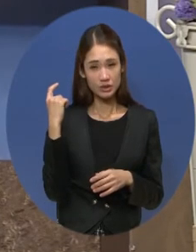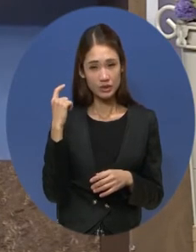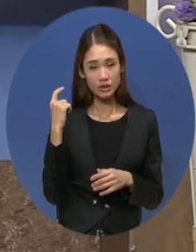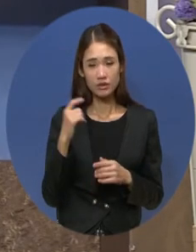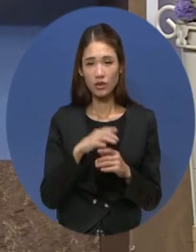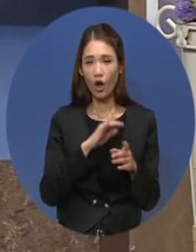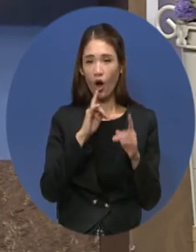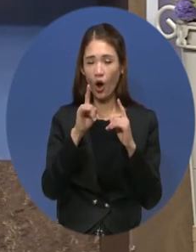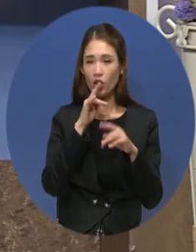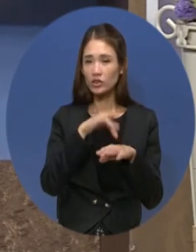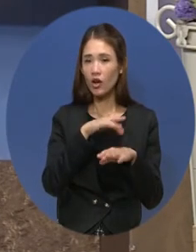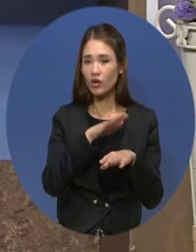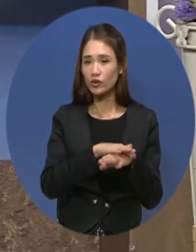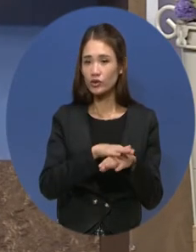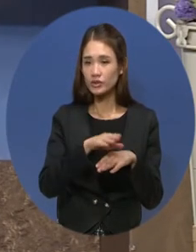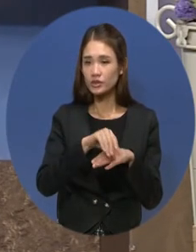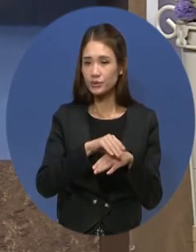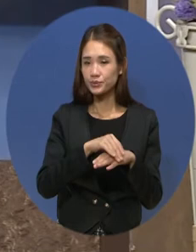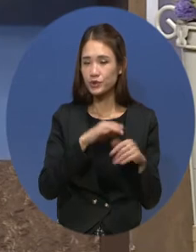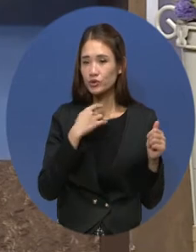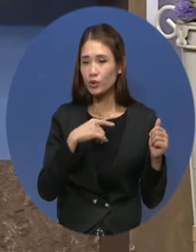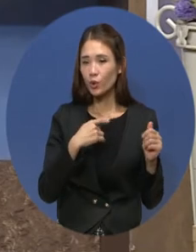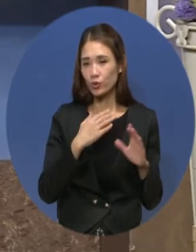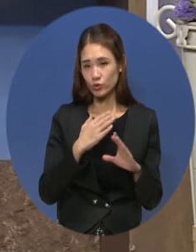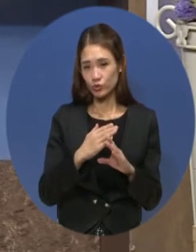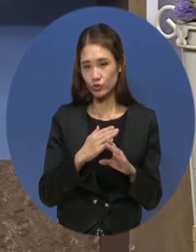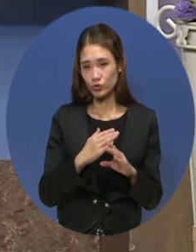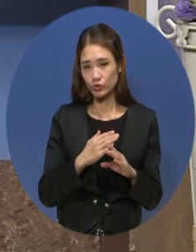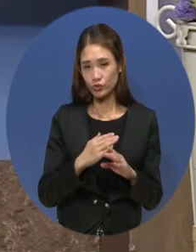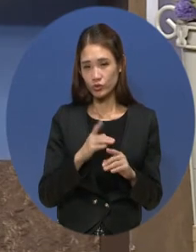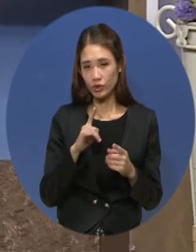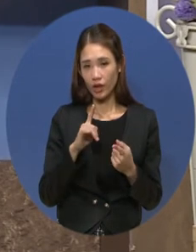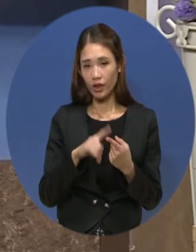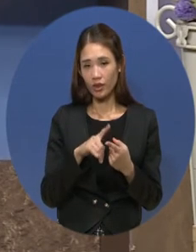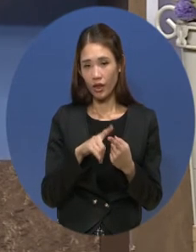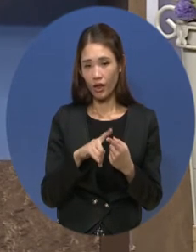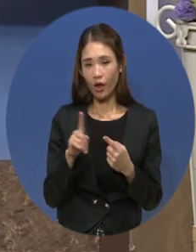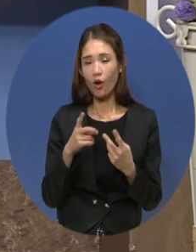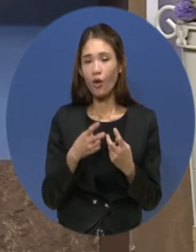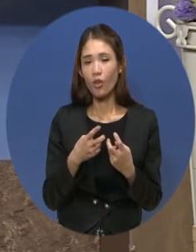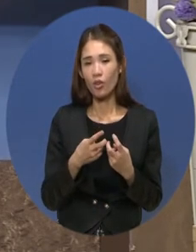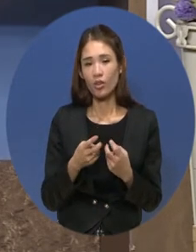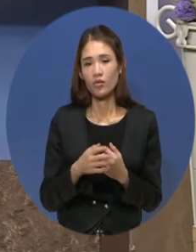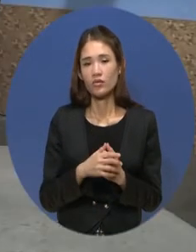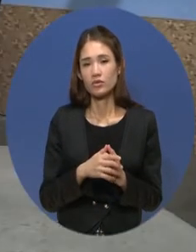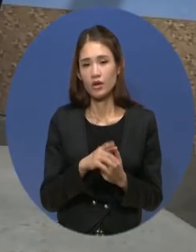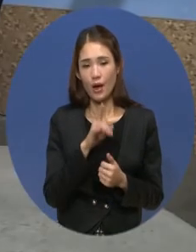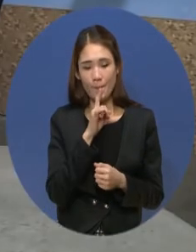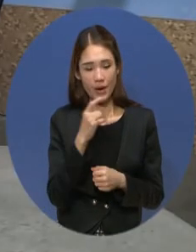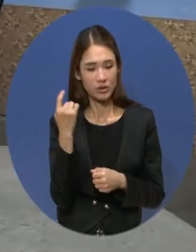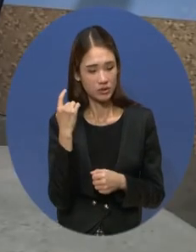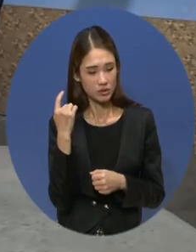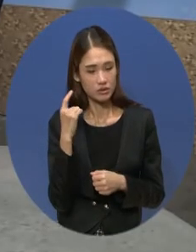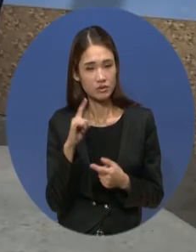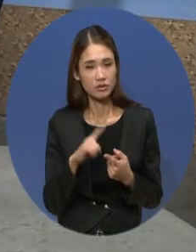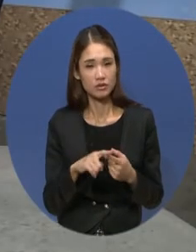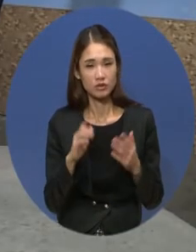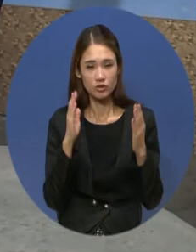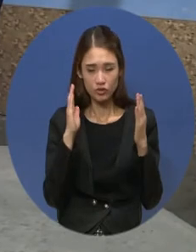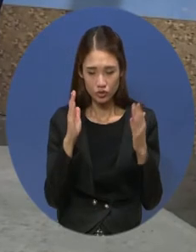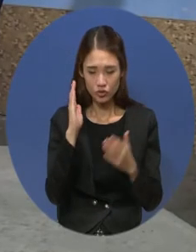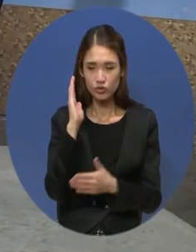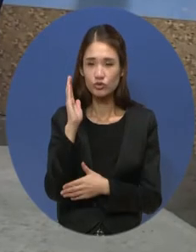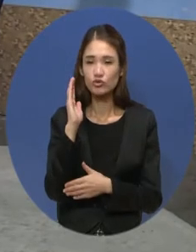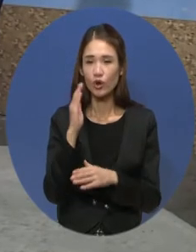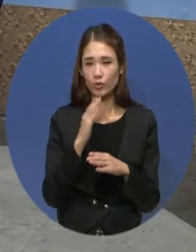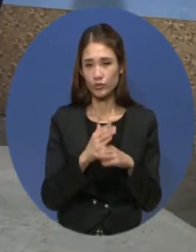이런 언어 습득에 대한 교육도 진행하고 있는 것으로 알고 있습니다 이부분은 어떻게 생 거에요 말하기 듣기 요원 이제 수업 중심 이긴 한데요